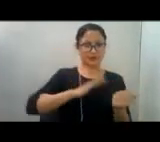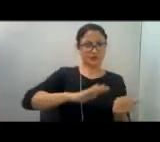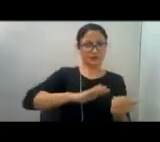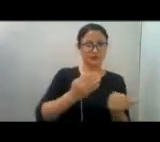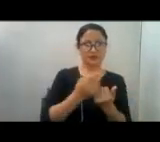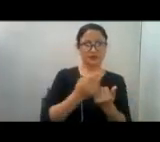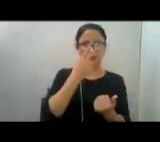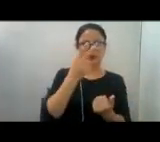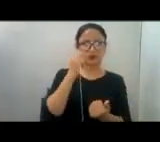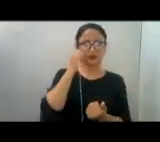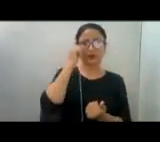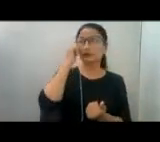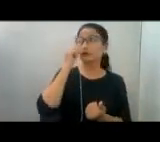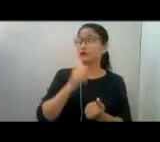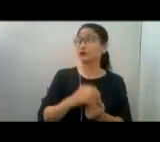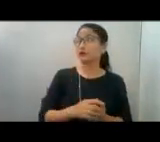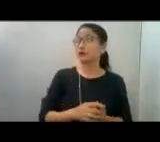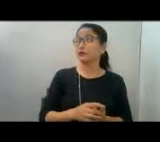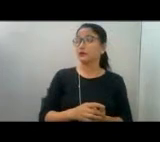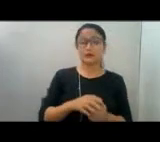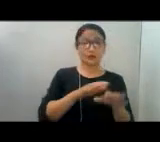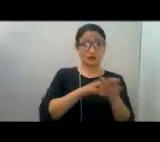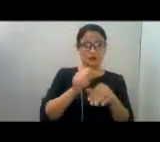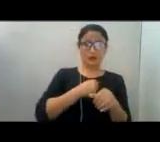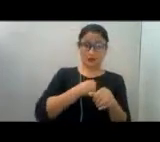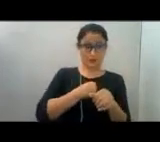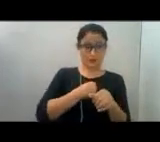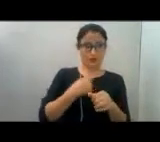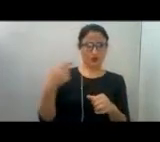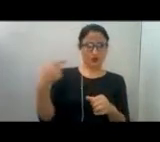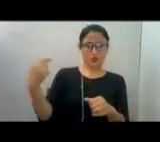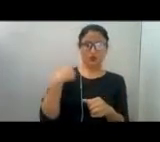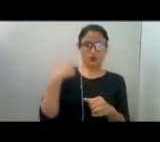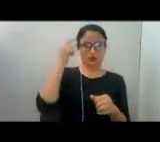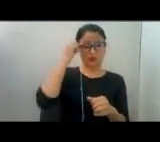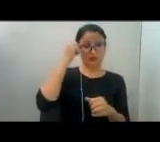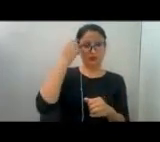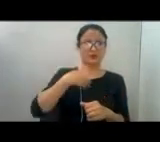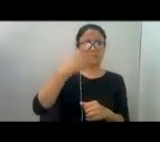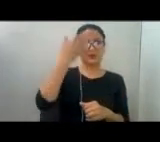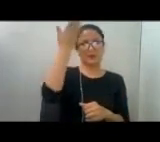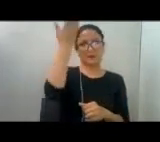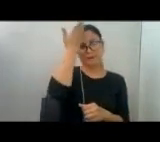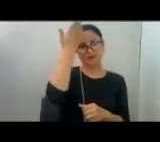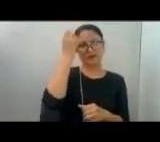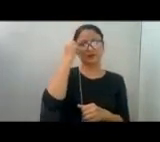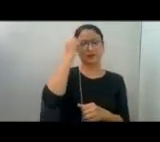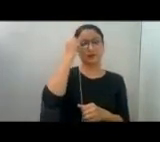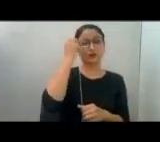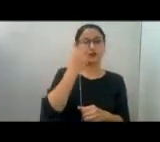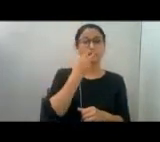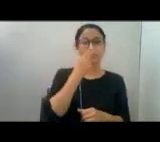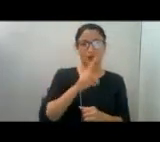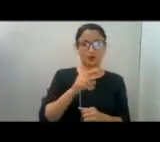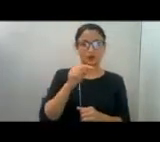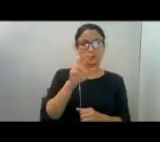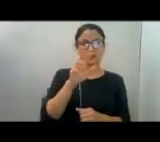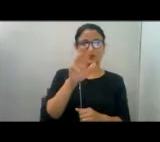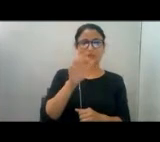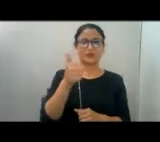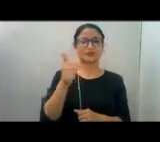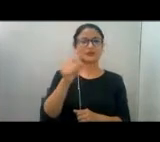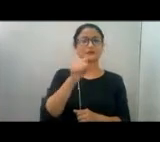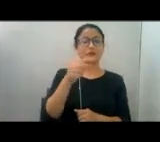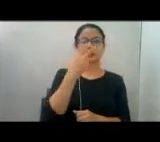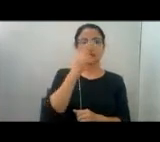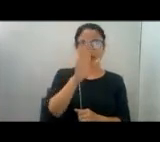भनेर हेर्दाखेरि सबभन्दा धेरै चाहिँ आफूले आफैलाई दोष लगाउने मेरो कर्म यस्तो मेरो भाग्य यस्तो भनेर त्यो चाहिँ 96%